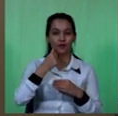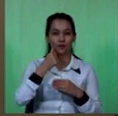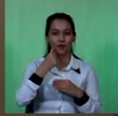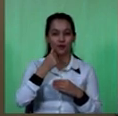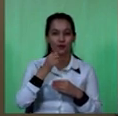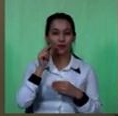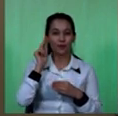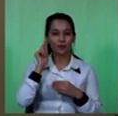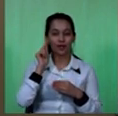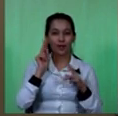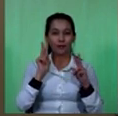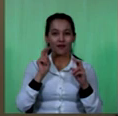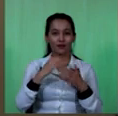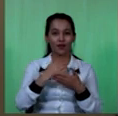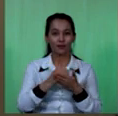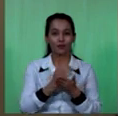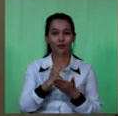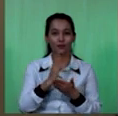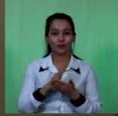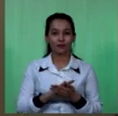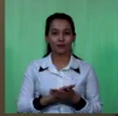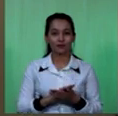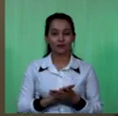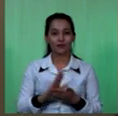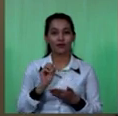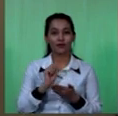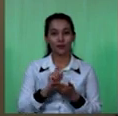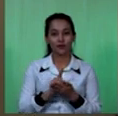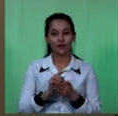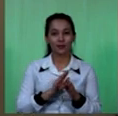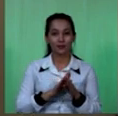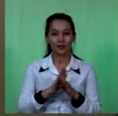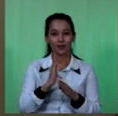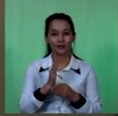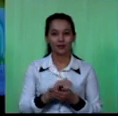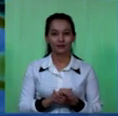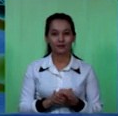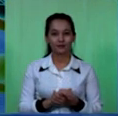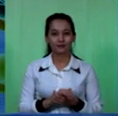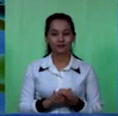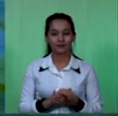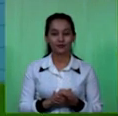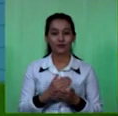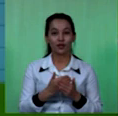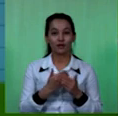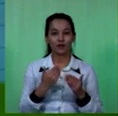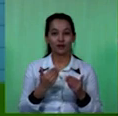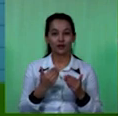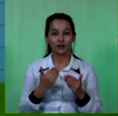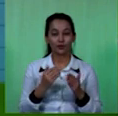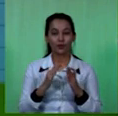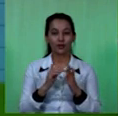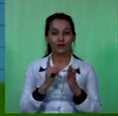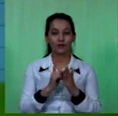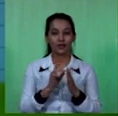bilimlarimizni mustahkamlab olamiz va shular asosida topshiriqlar bajaramiz. Keling, avval mustaqil